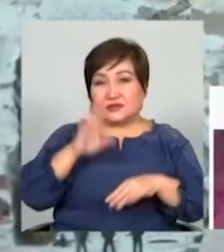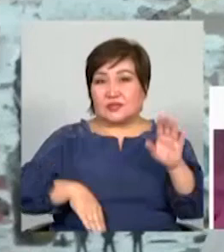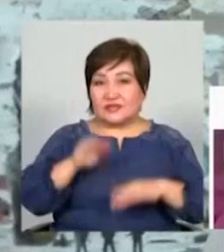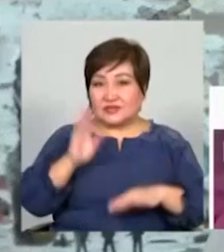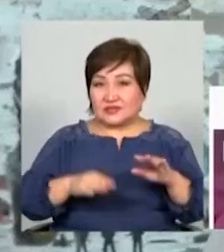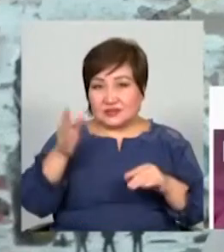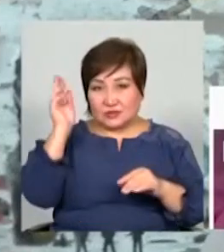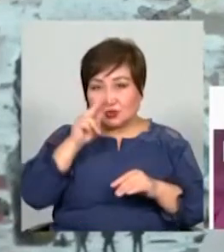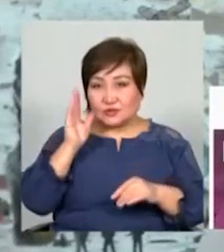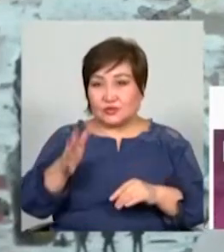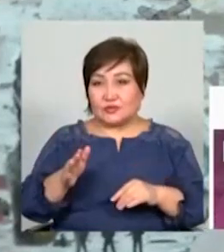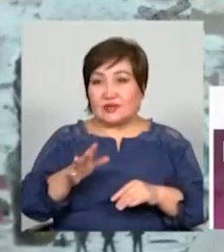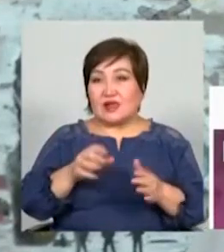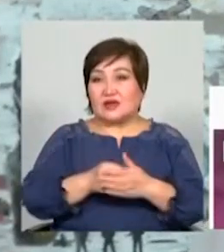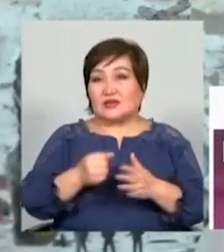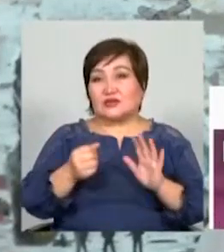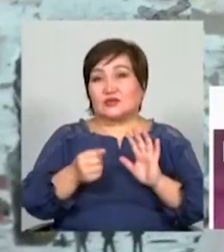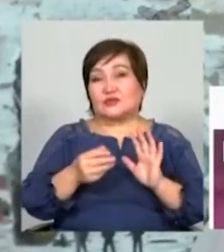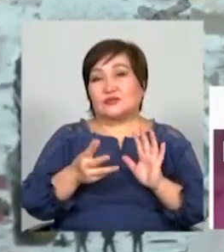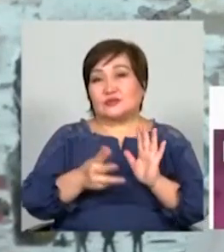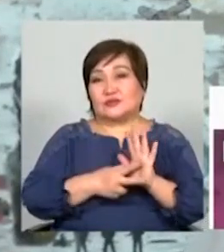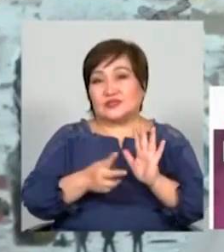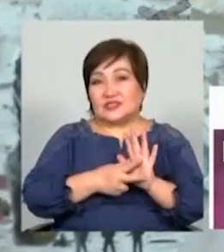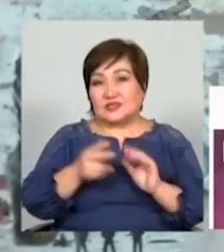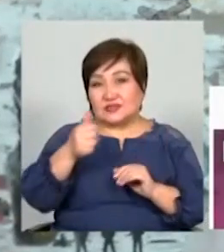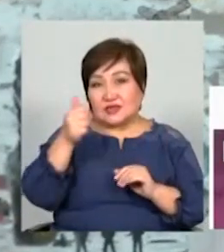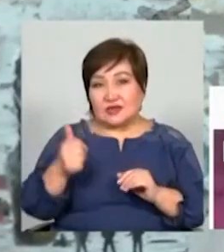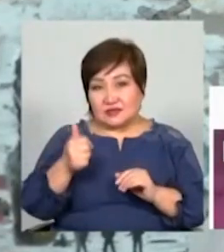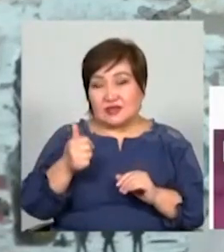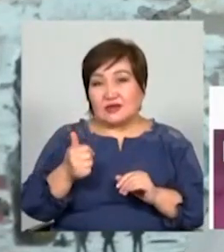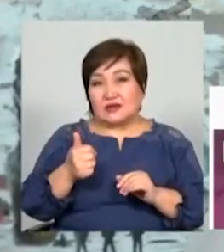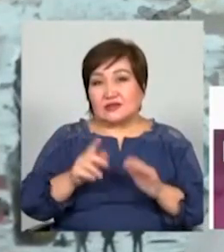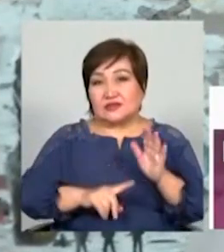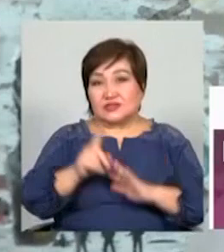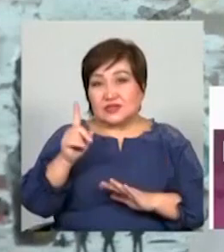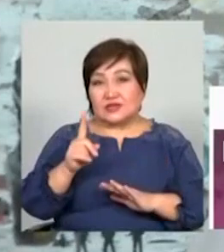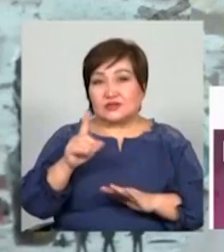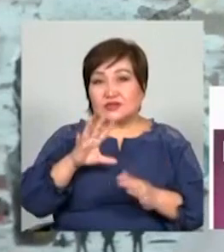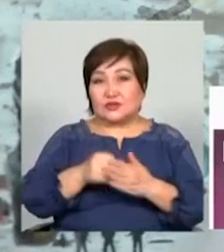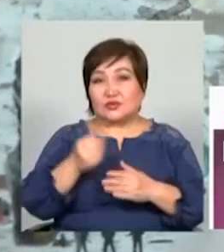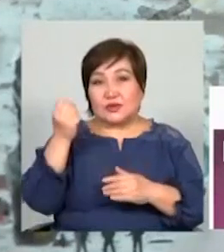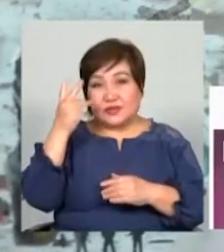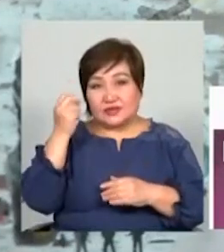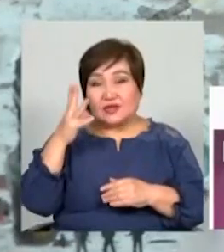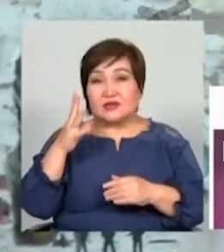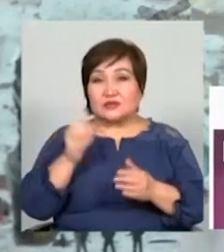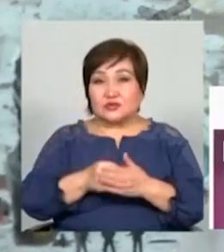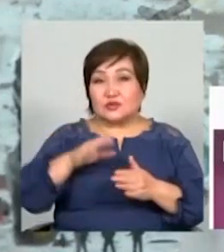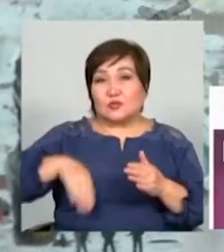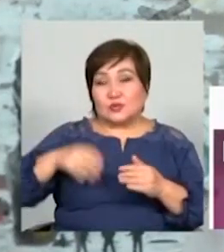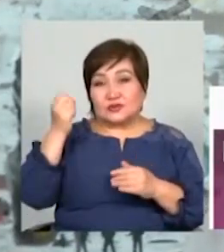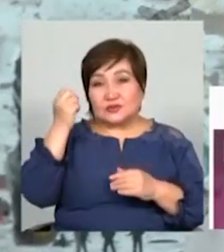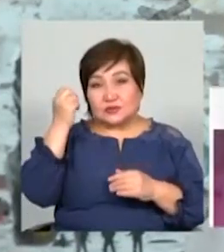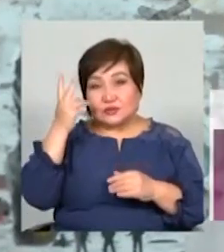8-ден жаңағы түстік уақытқа дейін өздерінің міндетті түрі сабақтарын өтеді. Ал түстен кейінгі жаңағы уақытында,